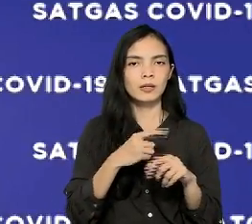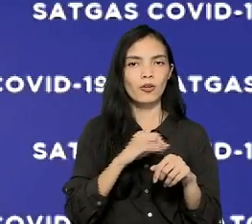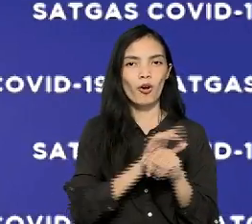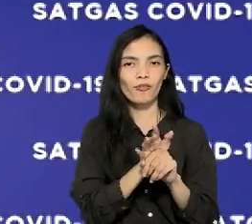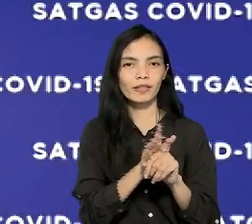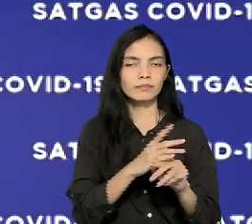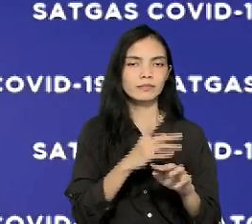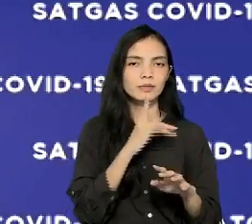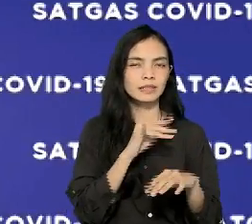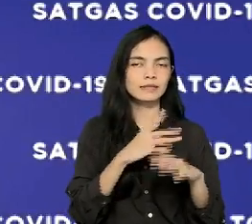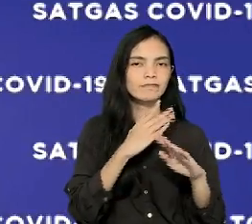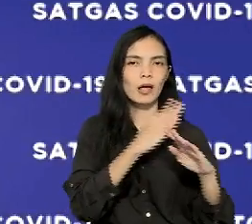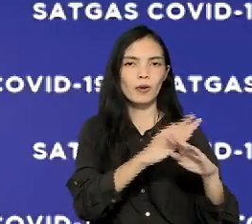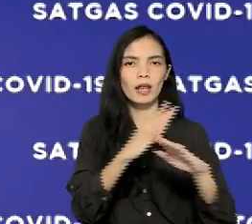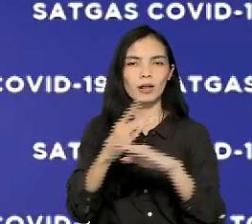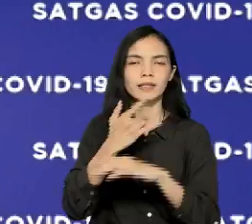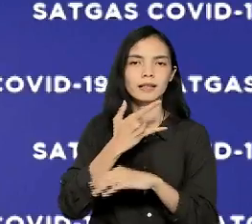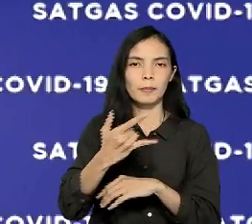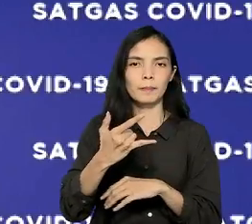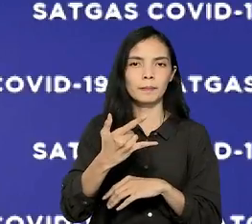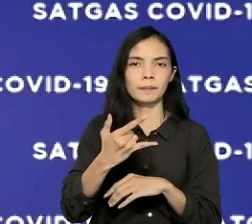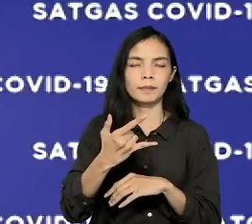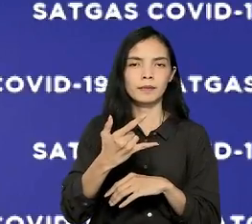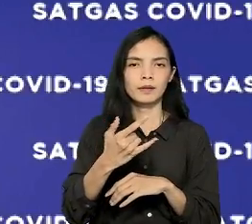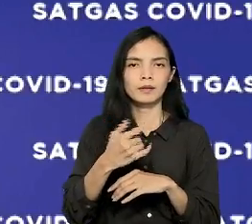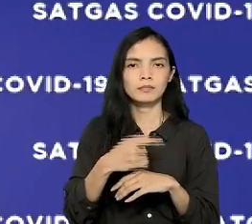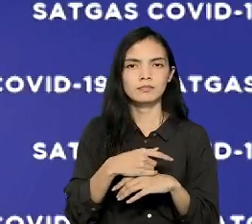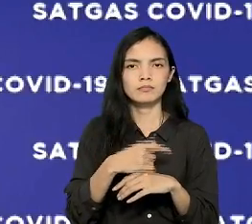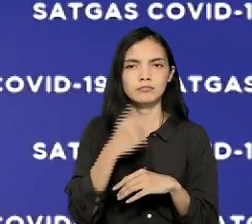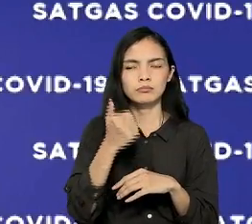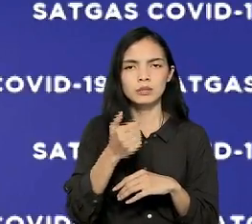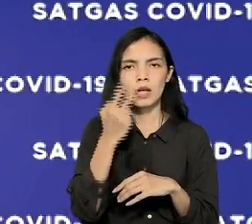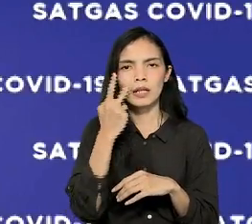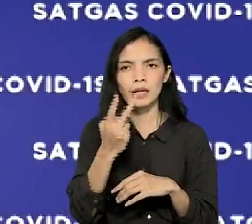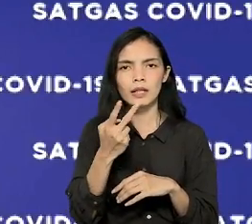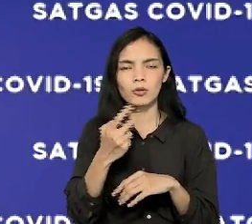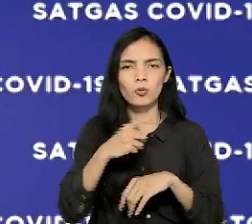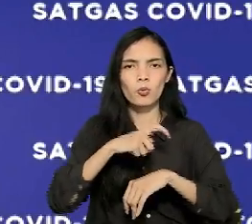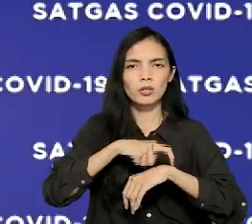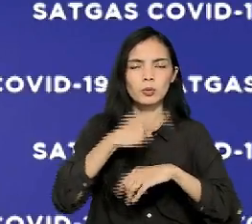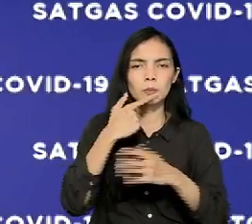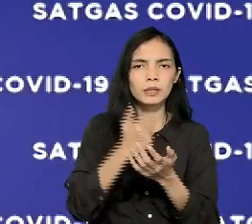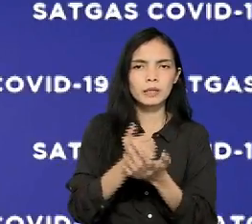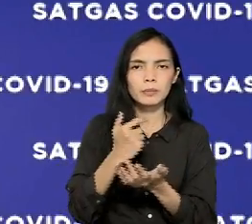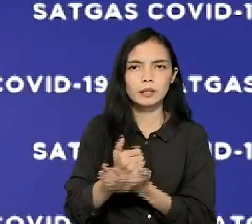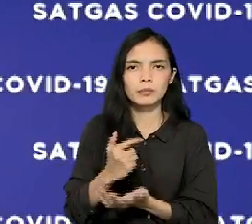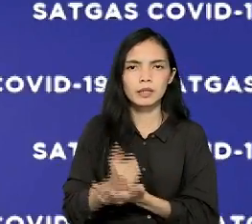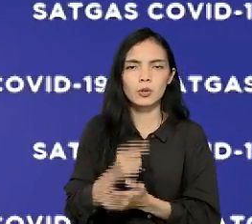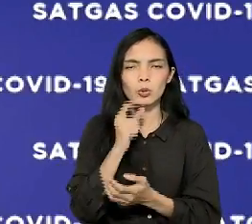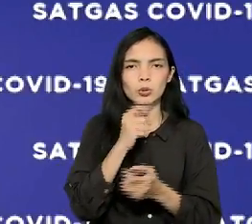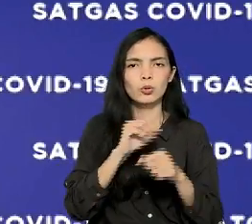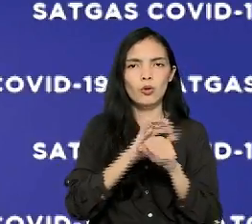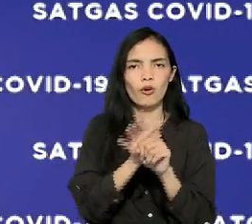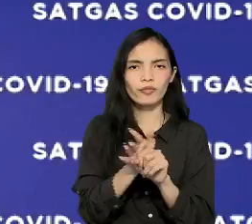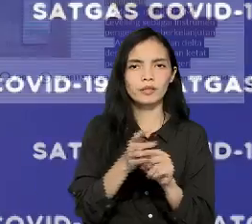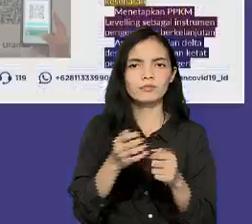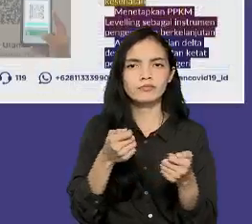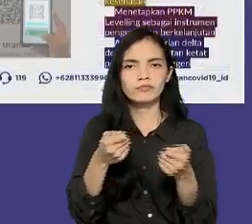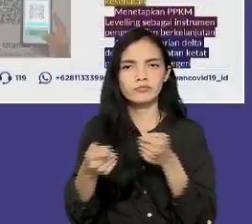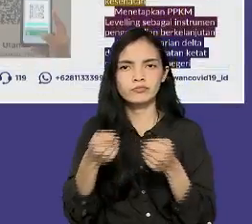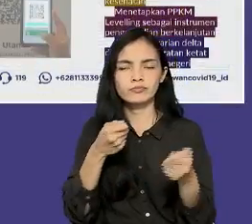melawan COVID-19. Kita dapat melihat perkembangannya setiap momen penting dalam penanganan